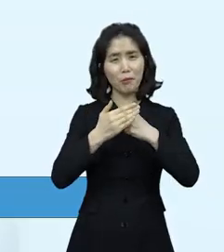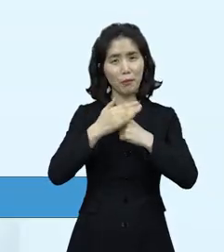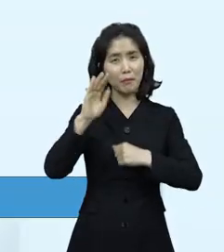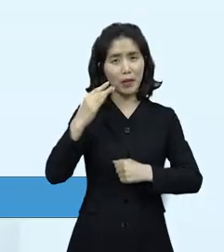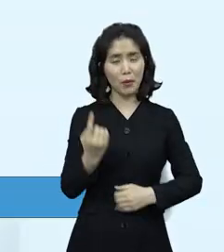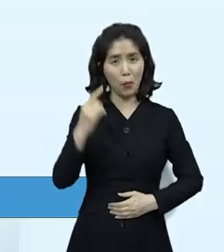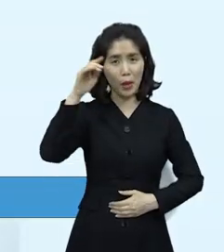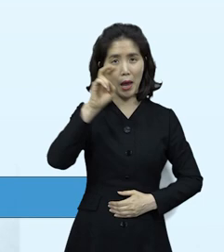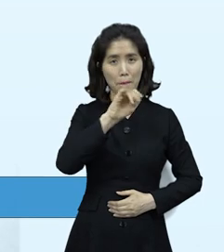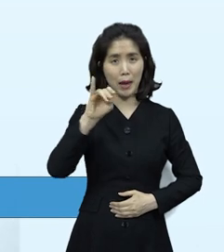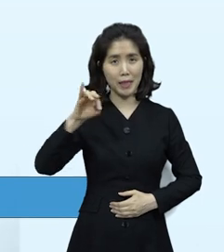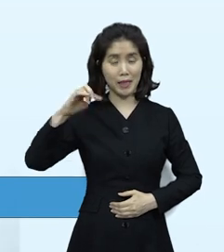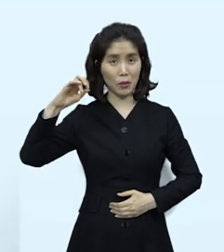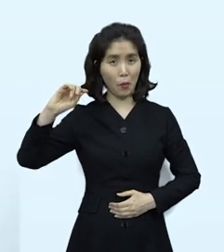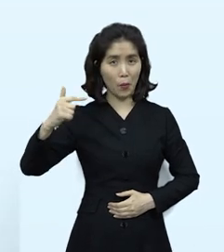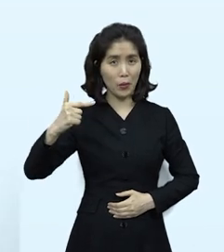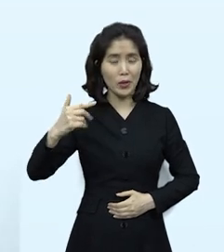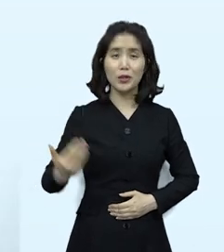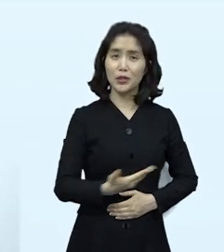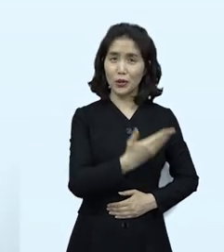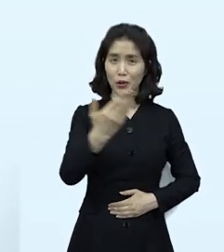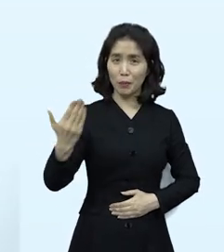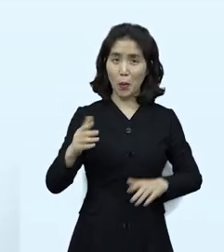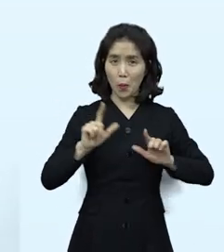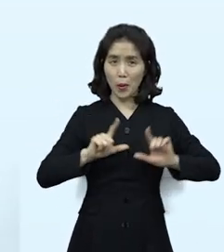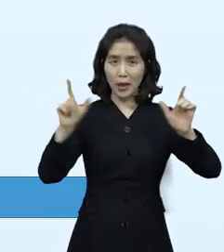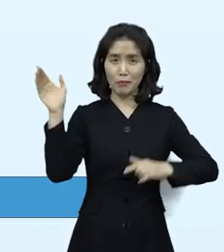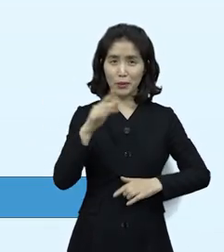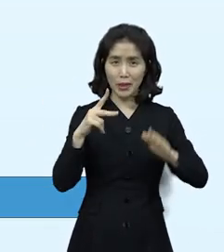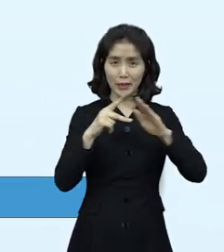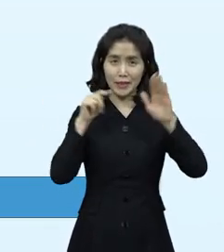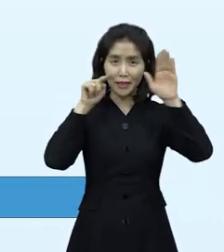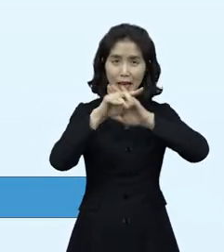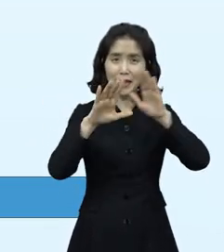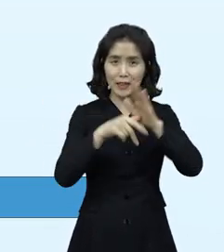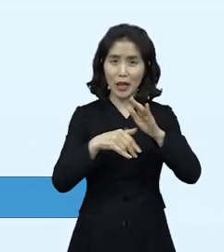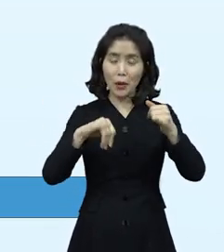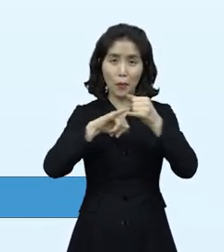활력을 불어일으키는 데 일조를 할 고양 마이스온.